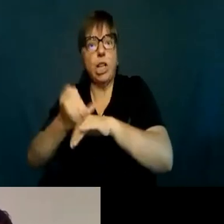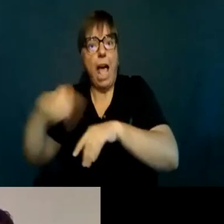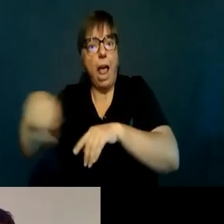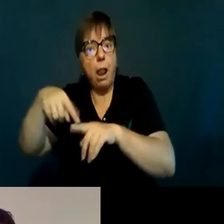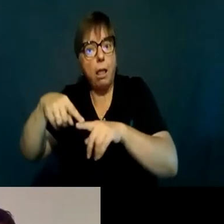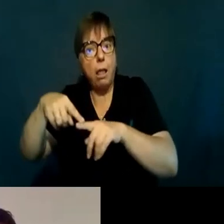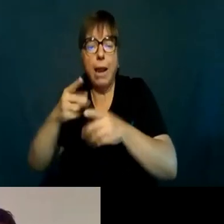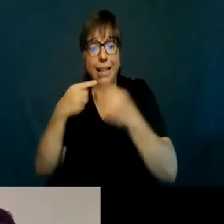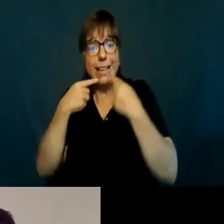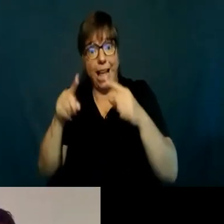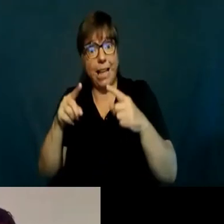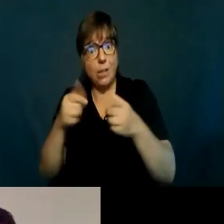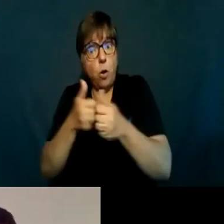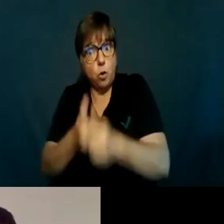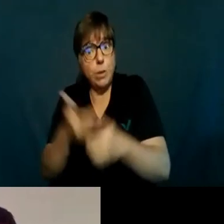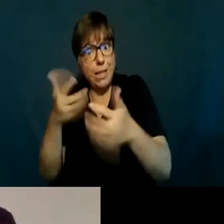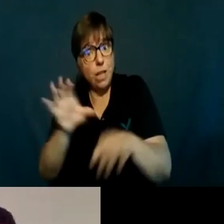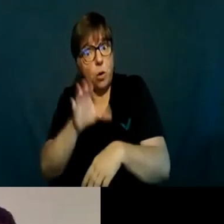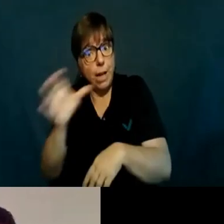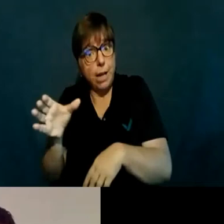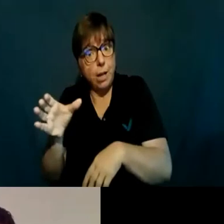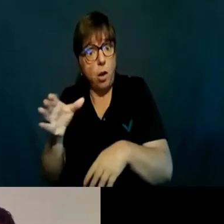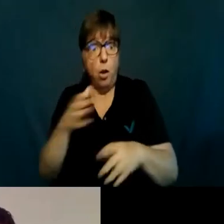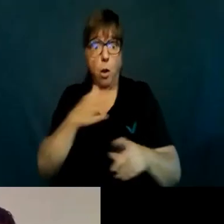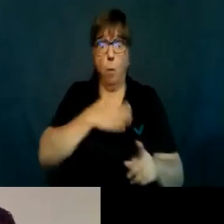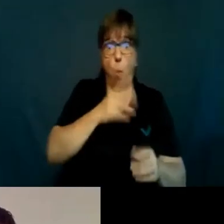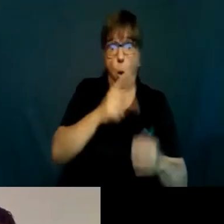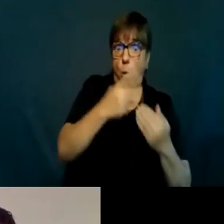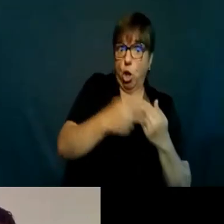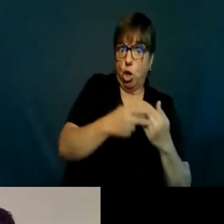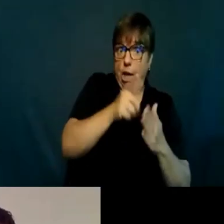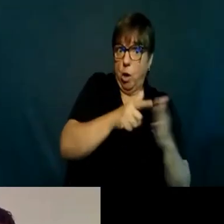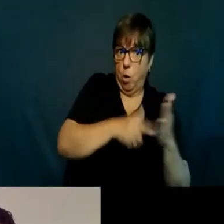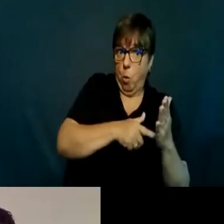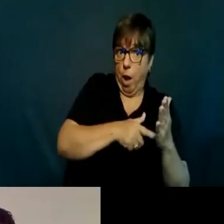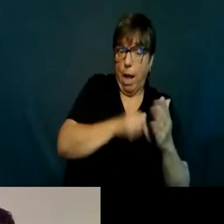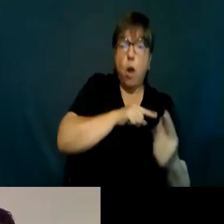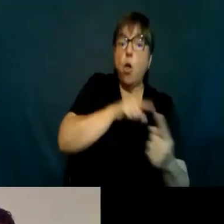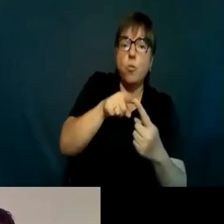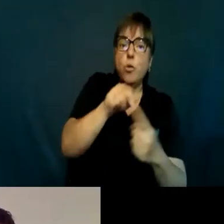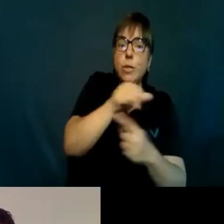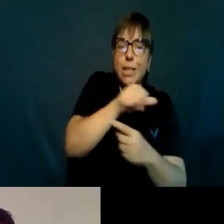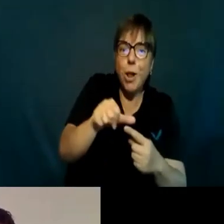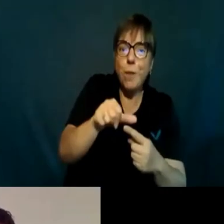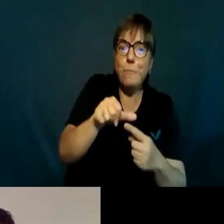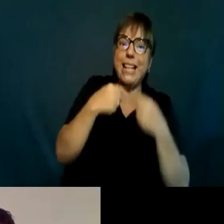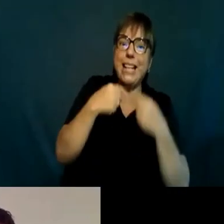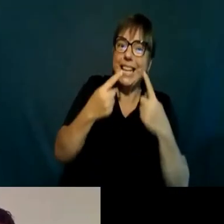déjà. Mon projet de loi ne visait qu'à confirmer cet état de droit.